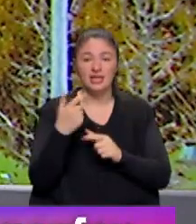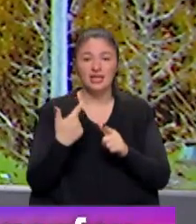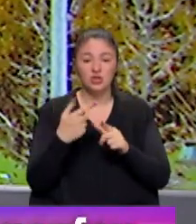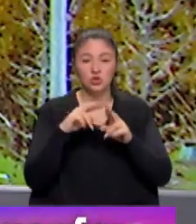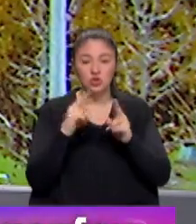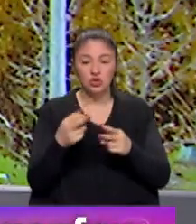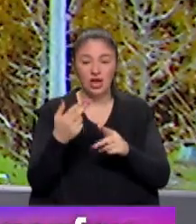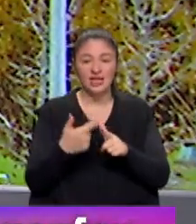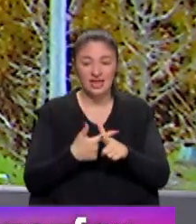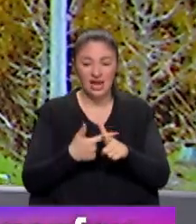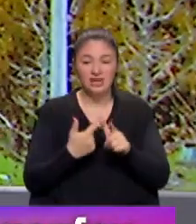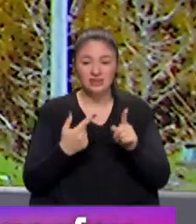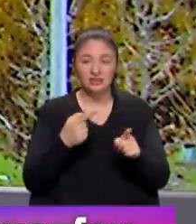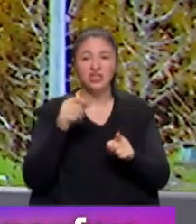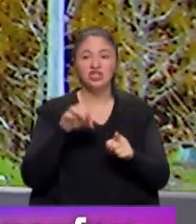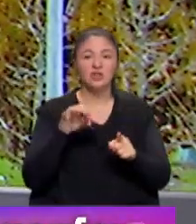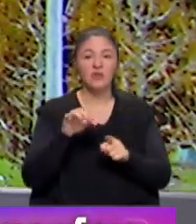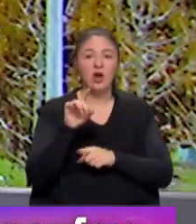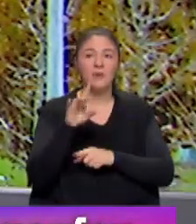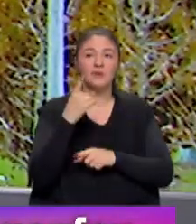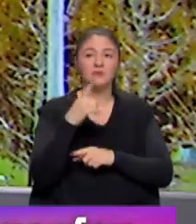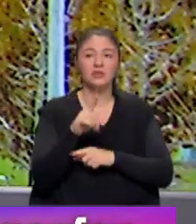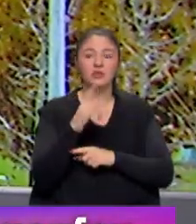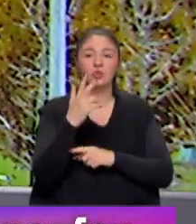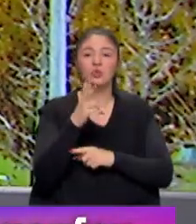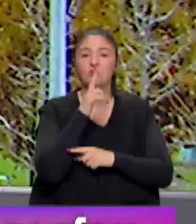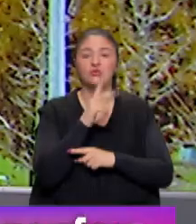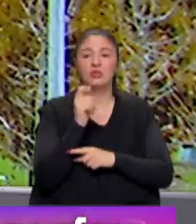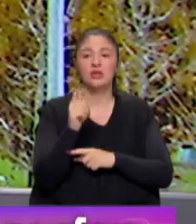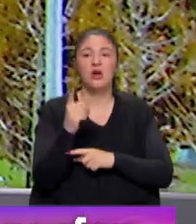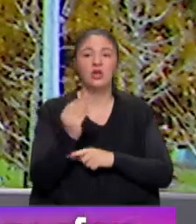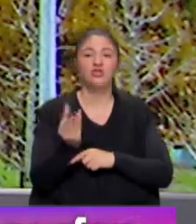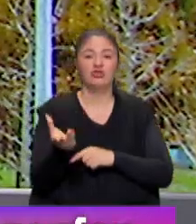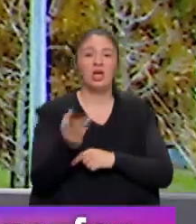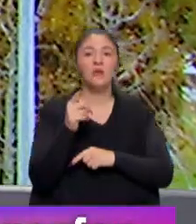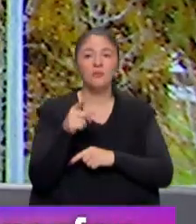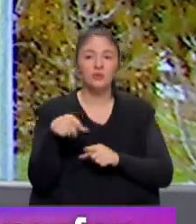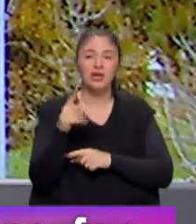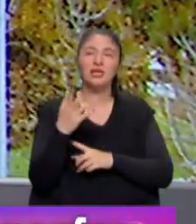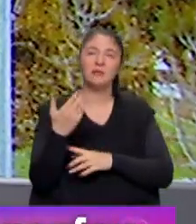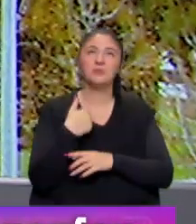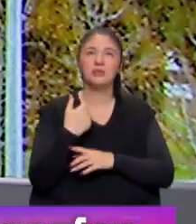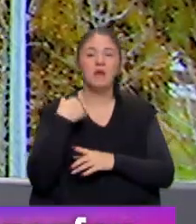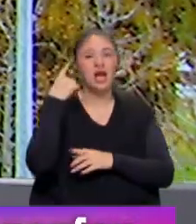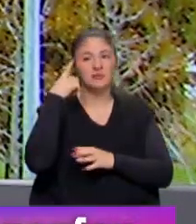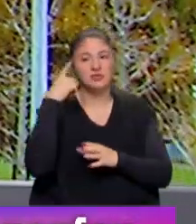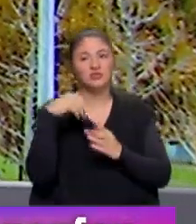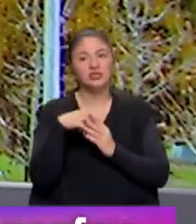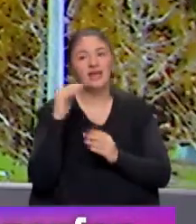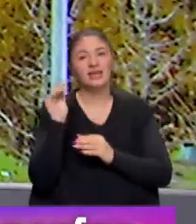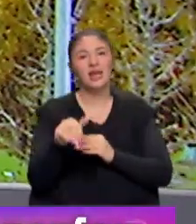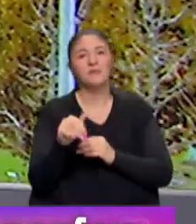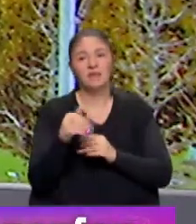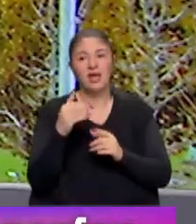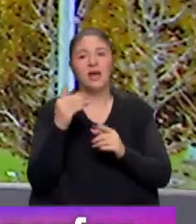10 bin liralık dükkan kirası şimdi 15.300 lira olacak. Bunlar tabii bizim aklımızdan böyle gelip